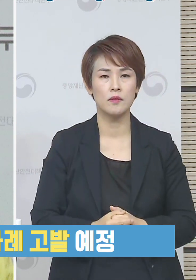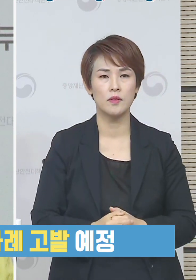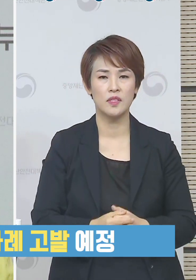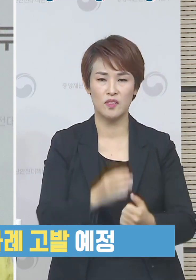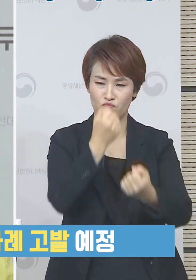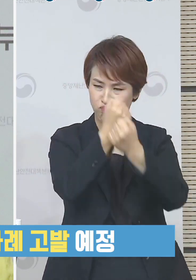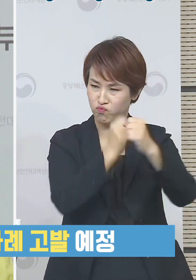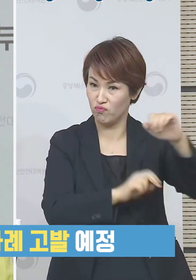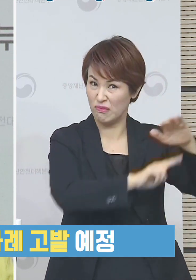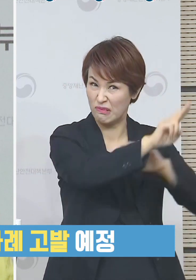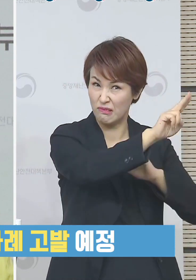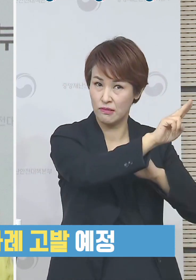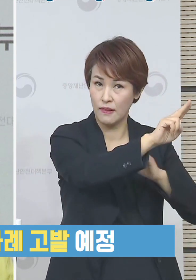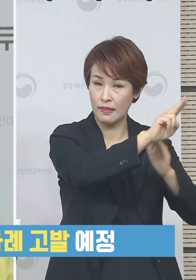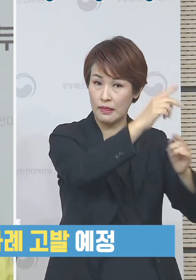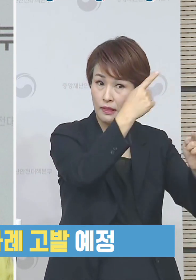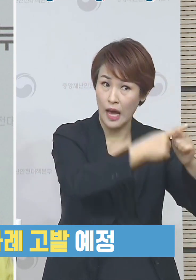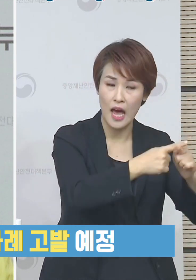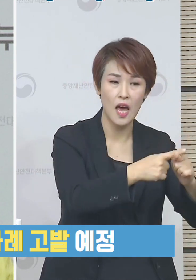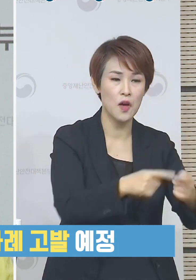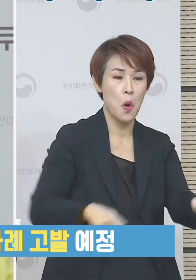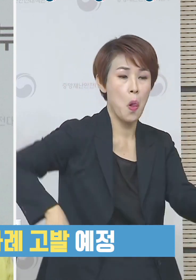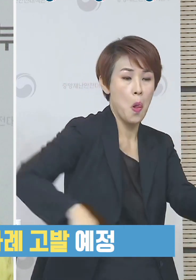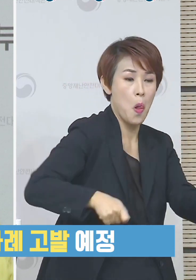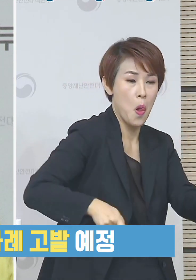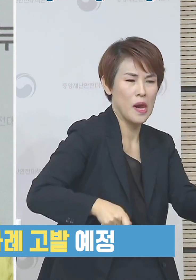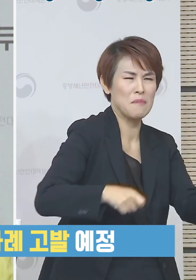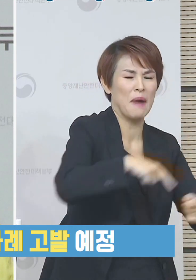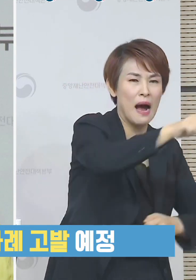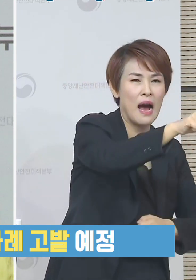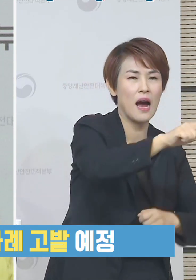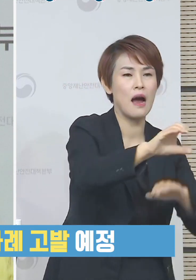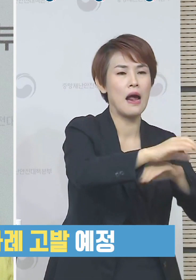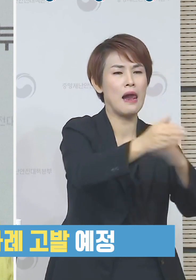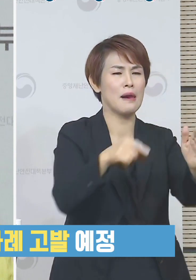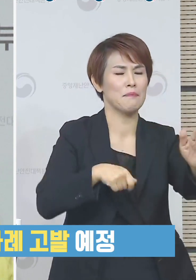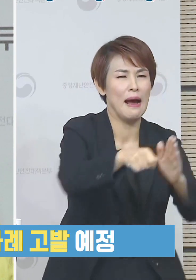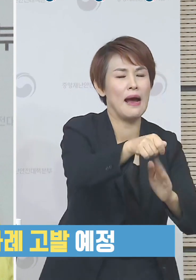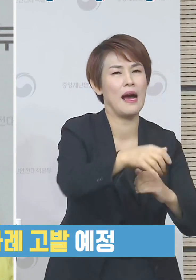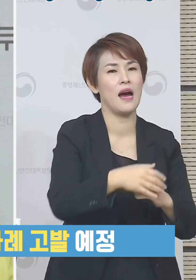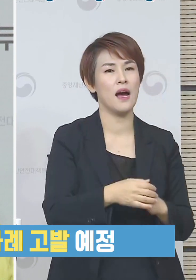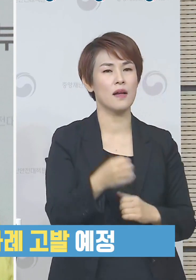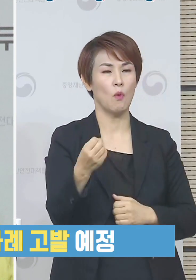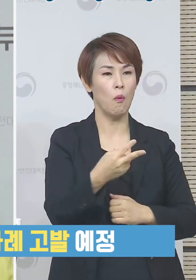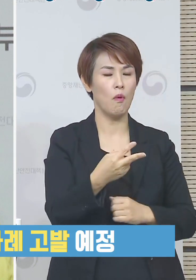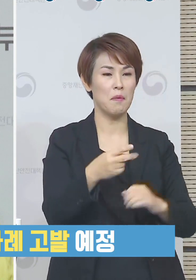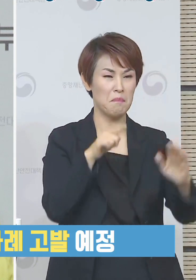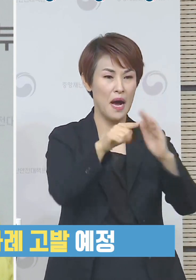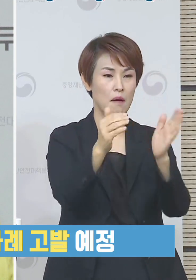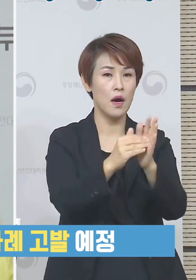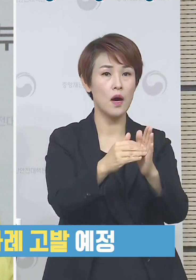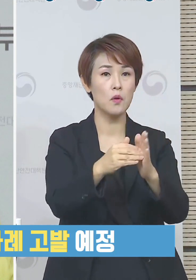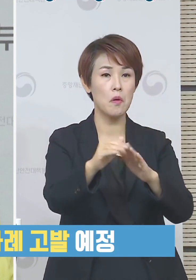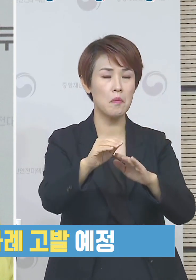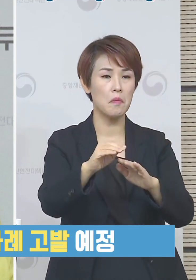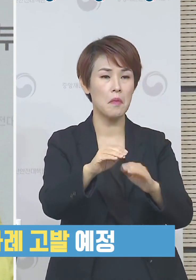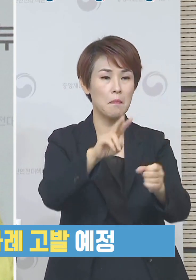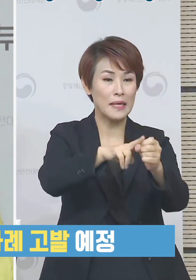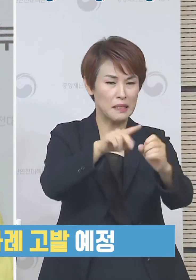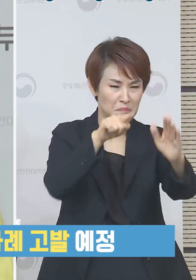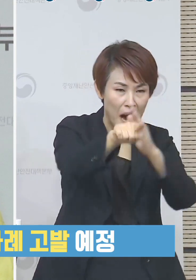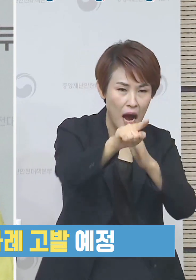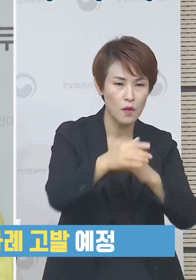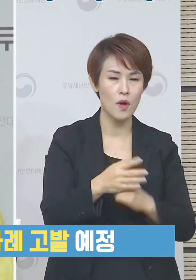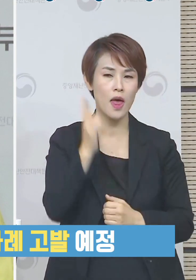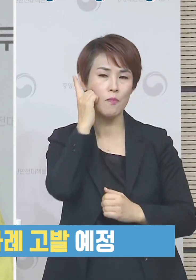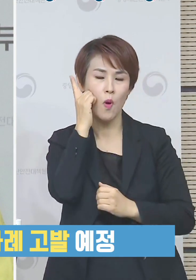이탈 중에 당구장이나 PC방을 이용한 케이스, 그다음에 할인마트, 또 친구 집을 방문한 경우, 휴대폰 교체를 위해서